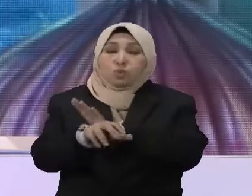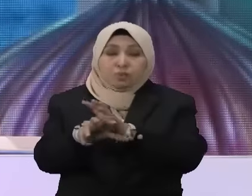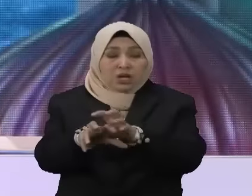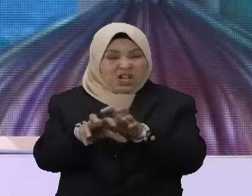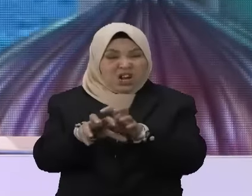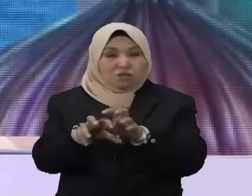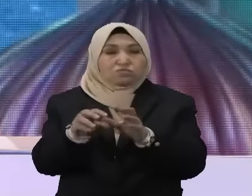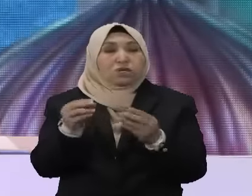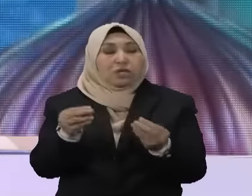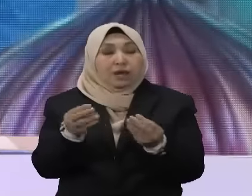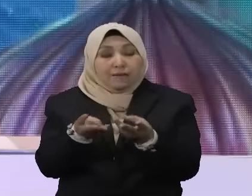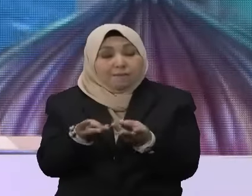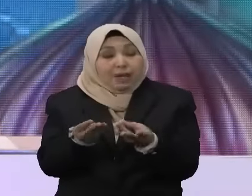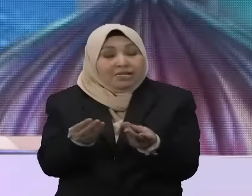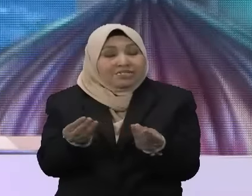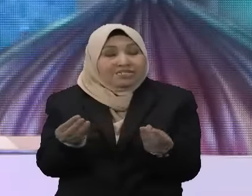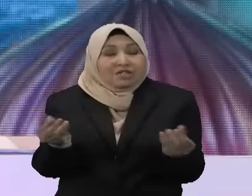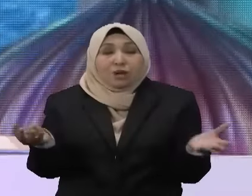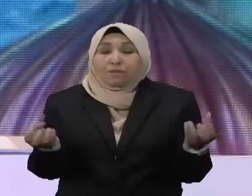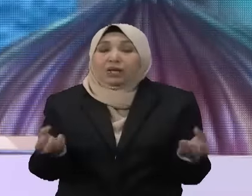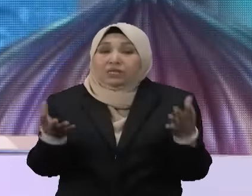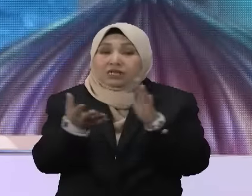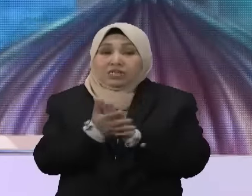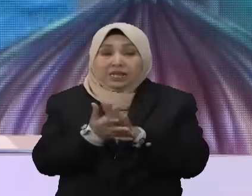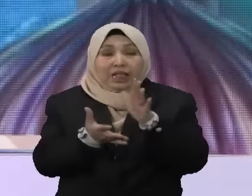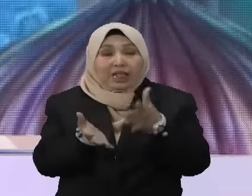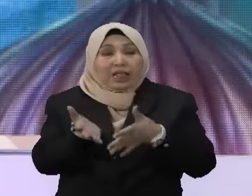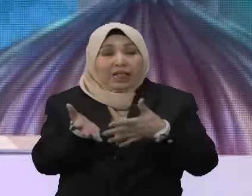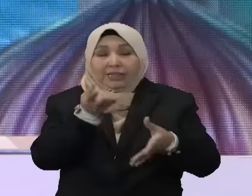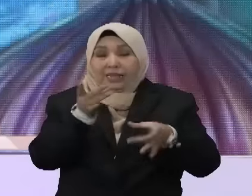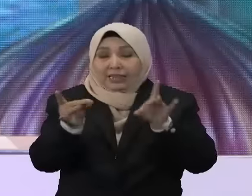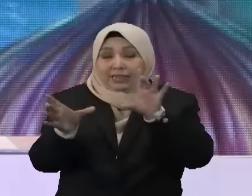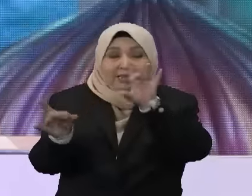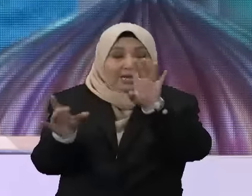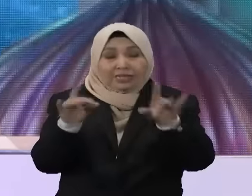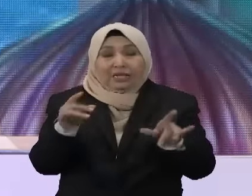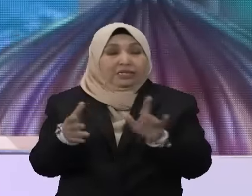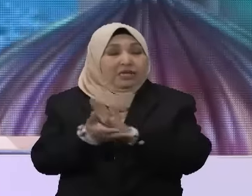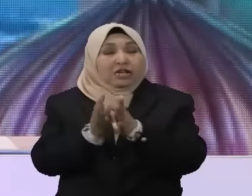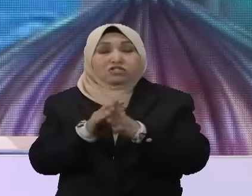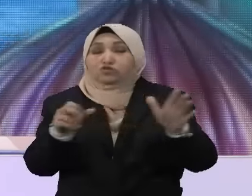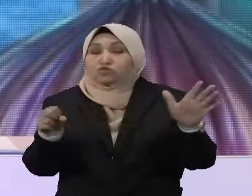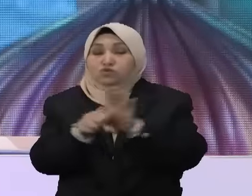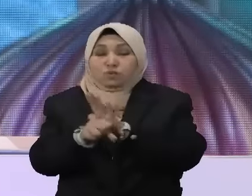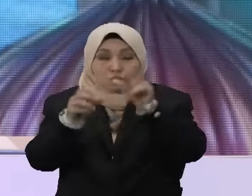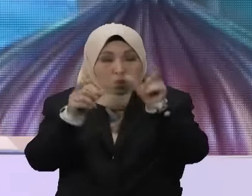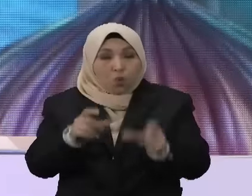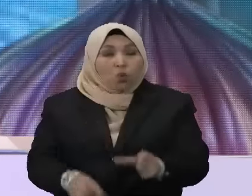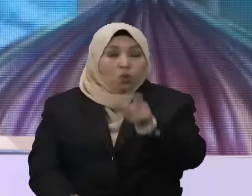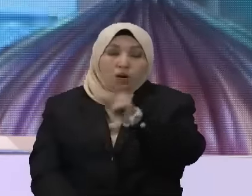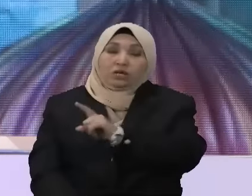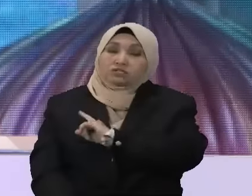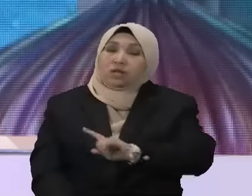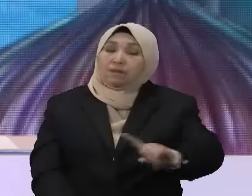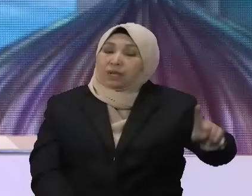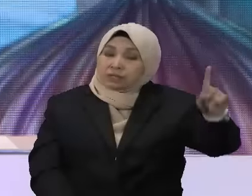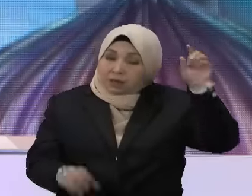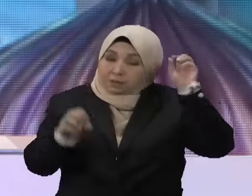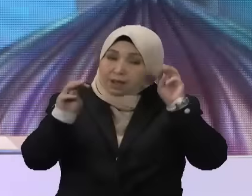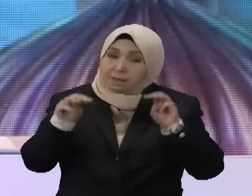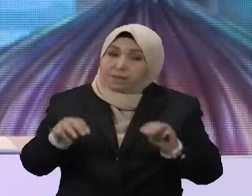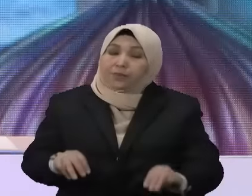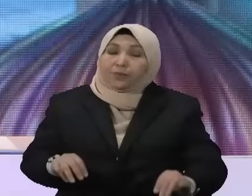sedikit pasir itu. Kalau banyak sangat jadi lecak pula. Jadi cukup untuk orang Muslim mampu untuk berjalan. Dan itu juga